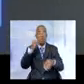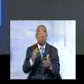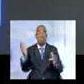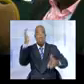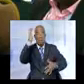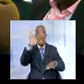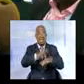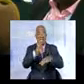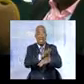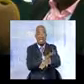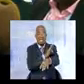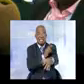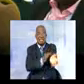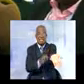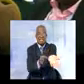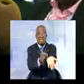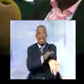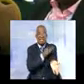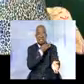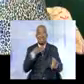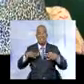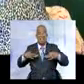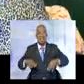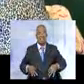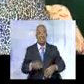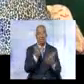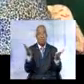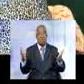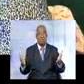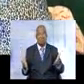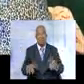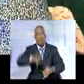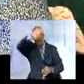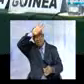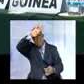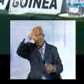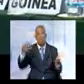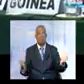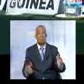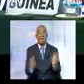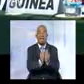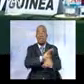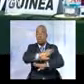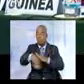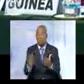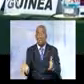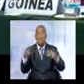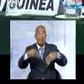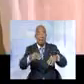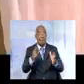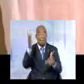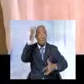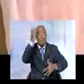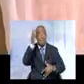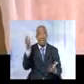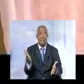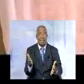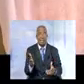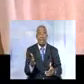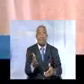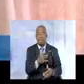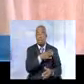la quasi-totalité des pays africains. Pareil pour la fièvre jaune. Face à la menace, une stratégie a été retenue.